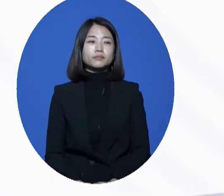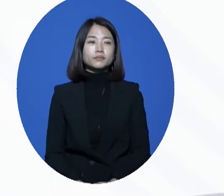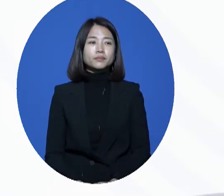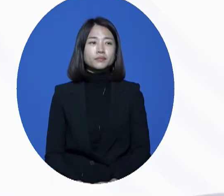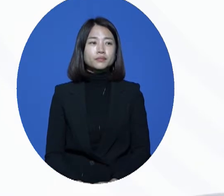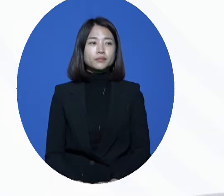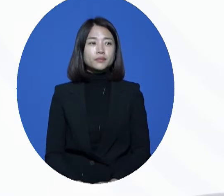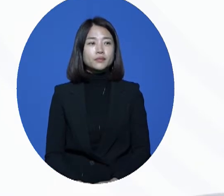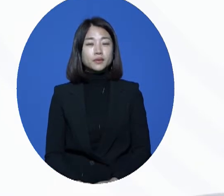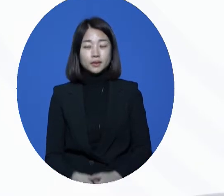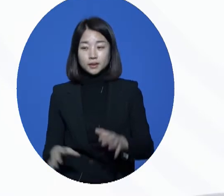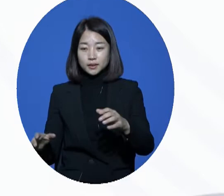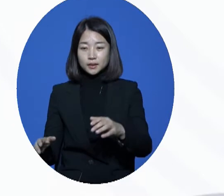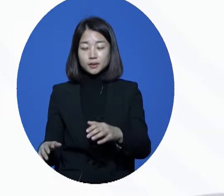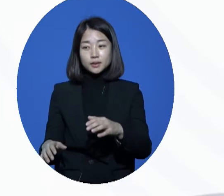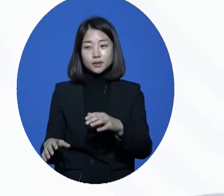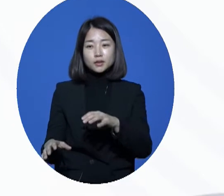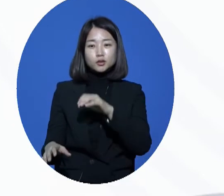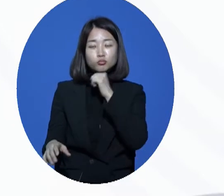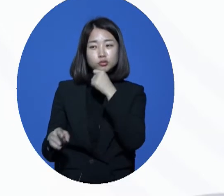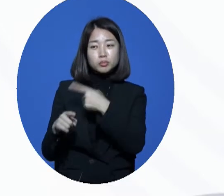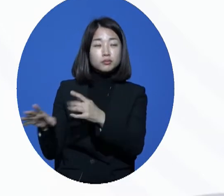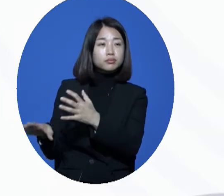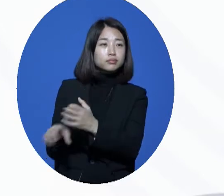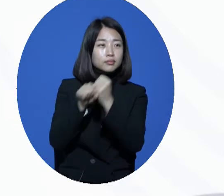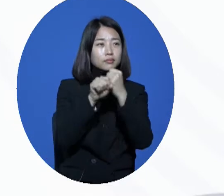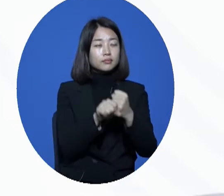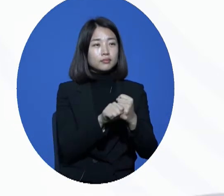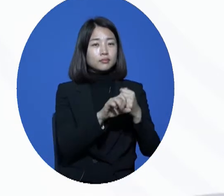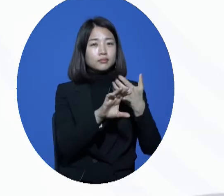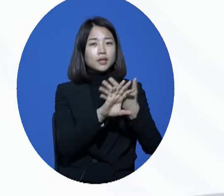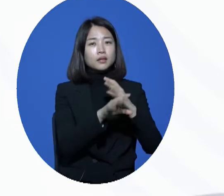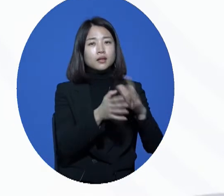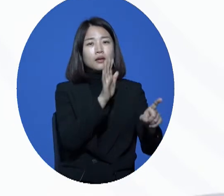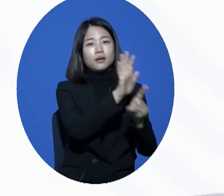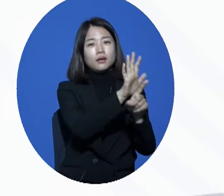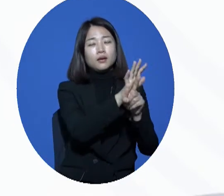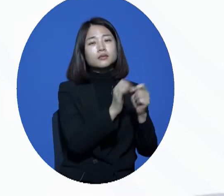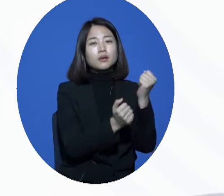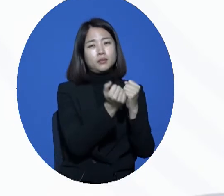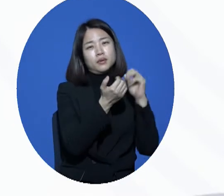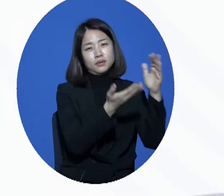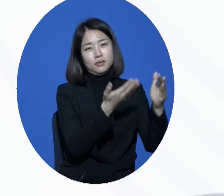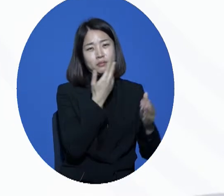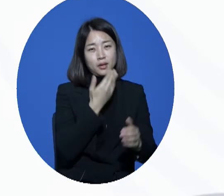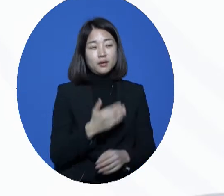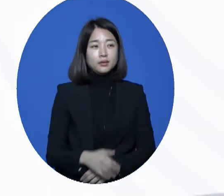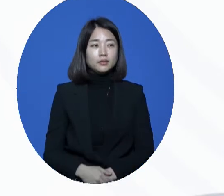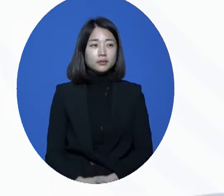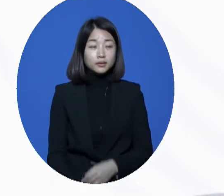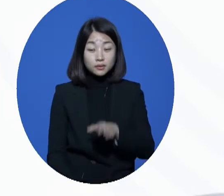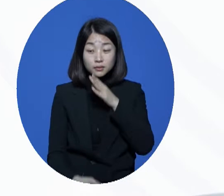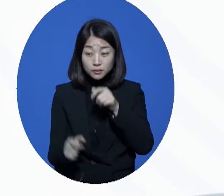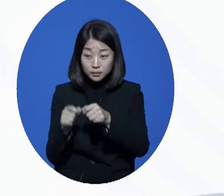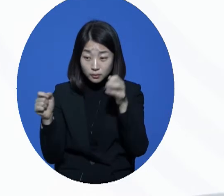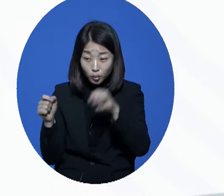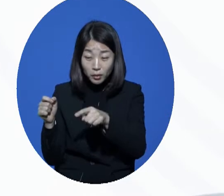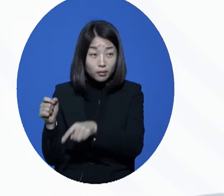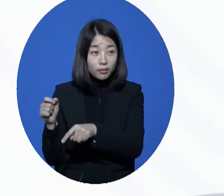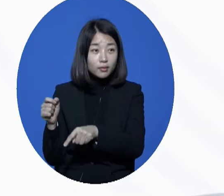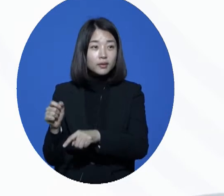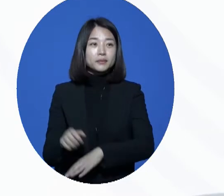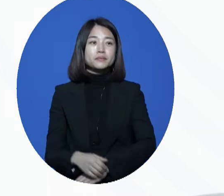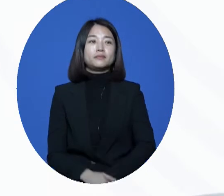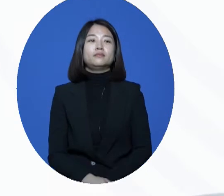가장 합리적으로 설명할 수 있다라고 해왔다라는 겁니다. 근데 현실은 어땠죠?